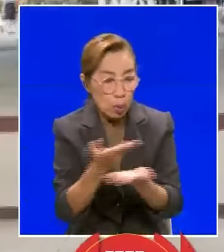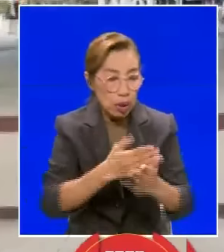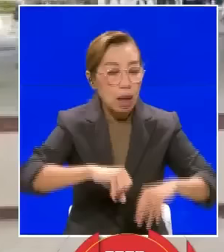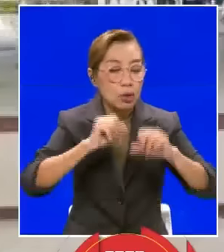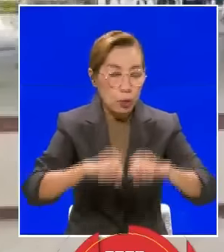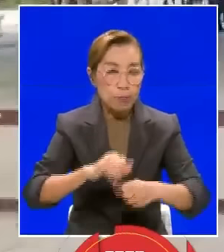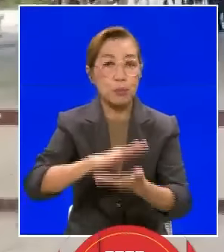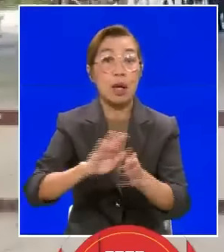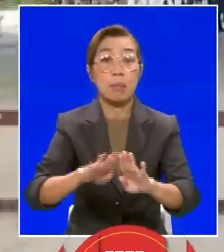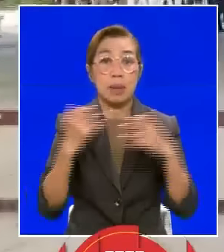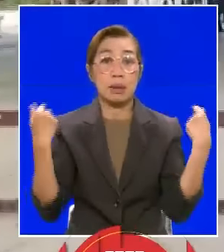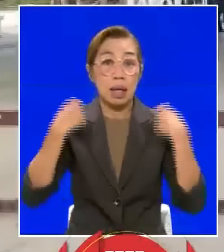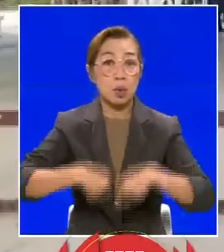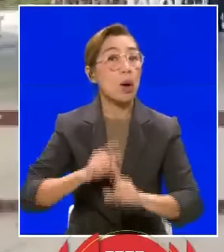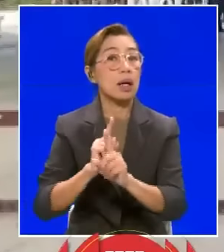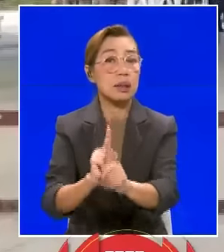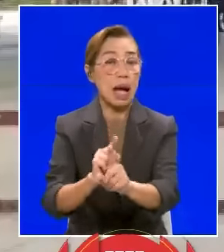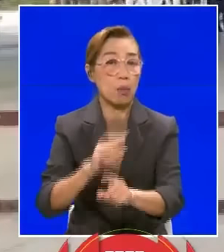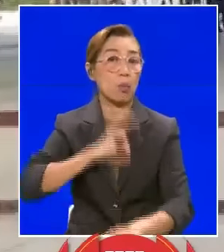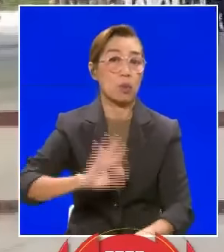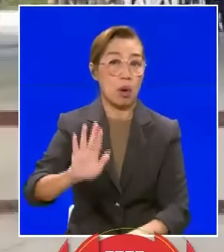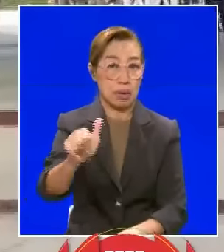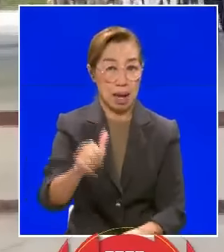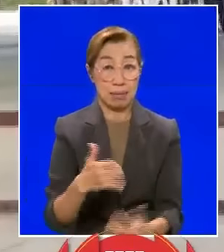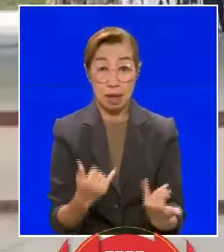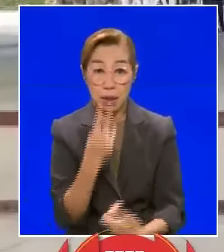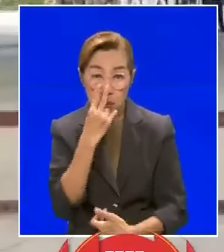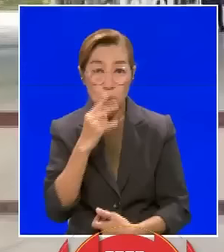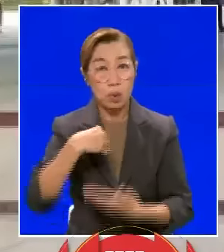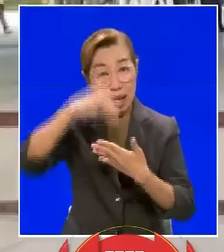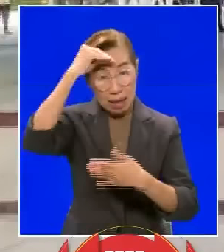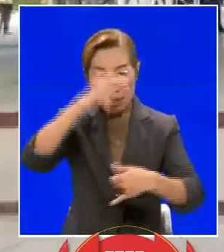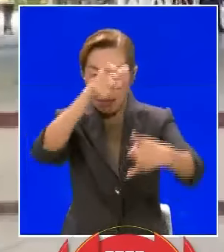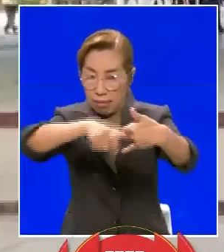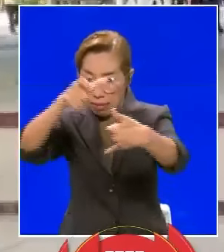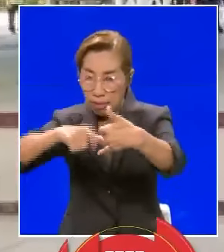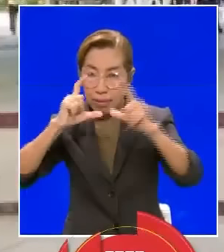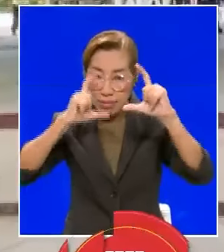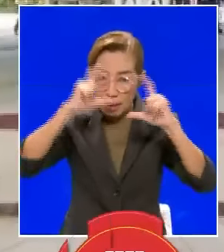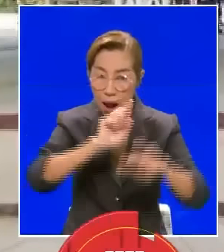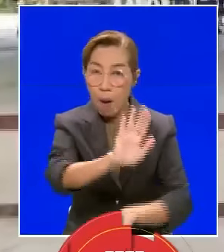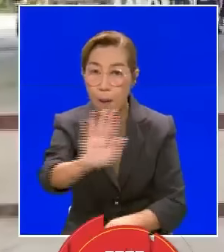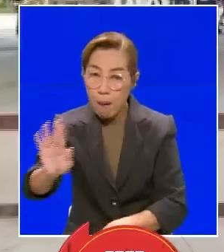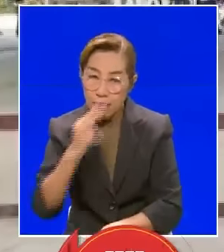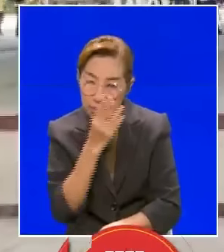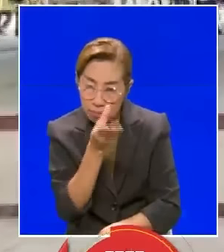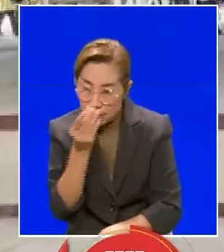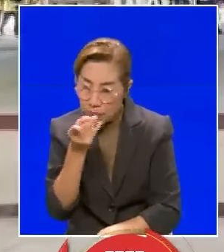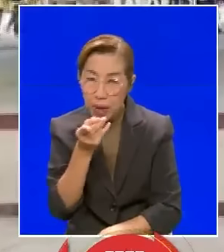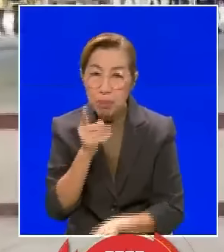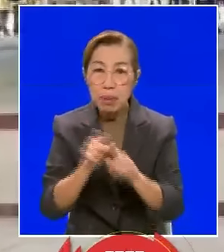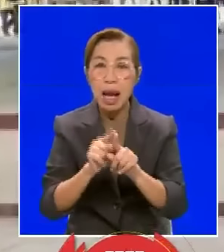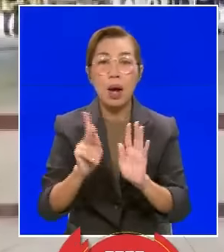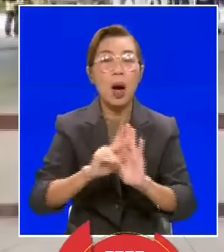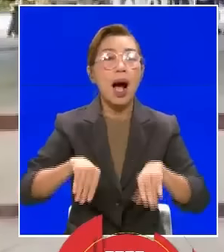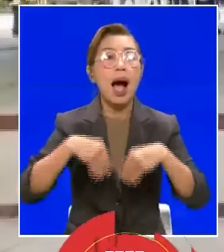พค่ะ ก็ถ้าดูจากสีหน้าแววตาวันนี้นะครับจากที่เราได้ผ่อนคลายระเบียบนะ